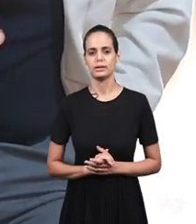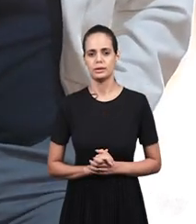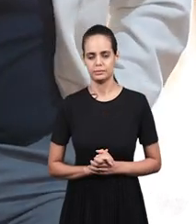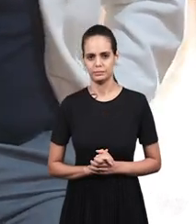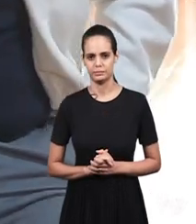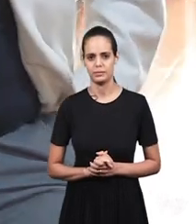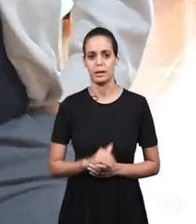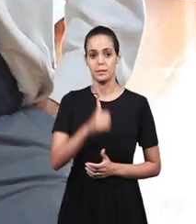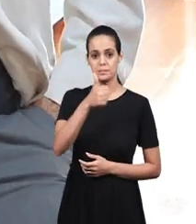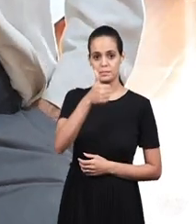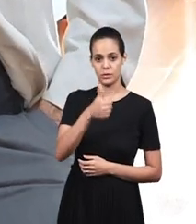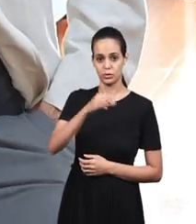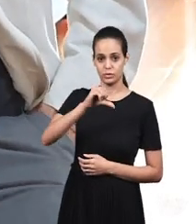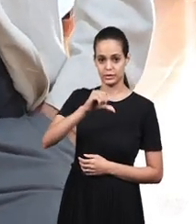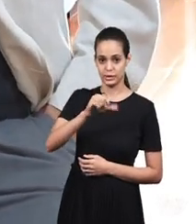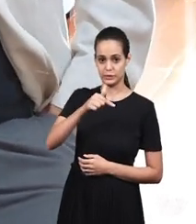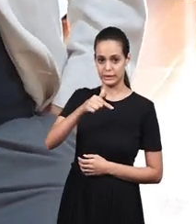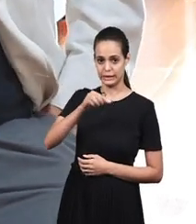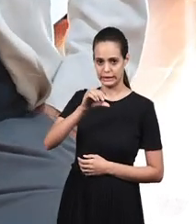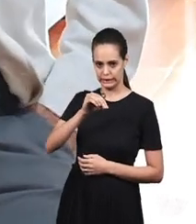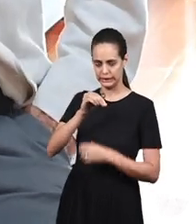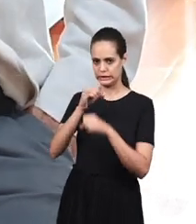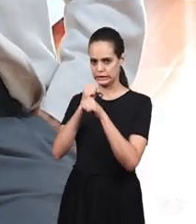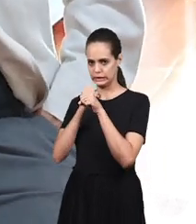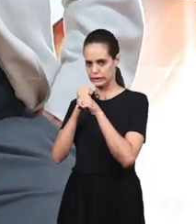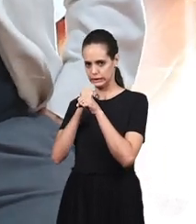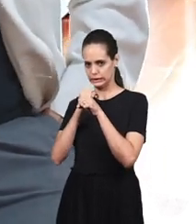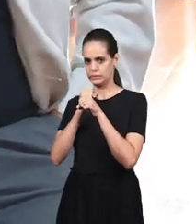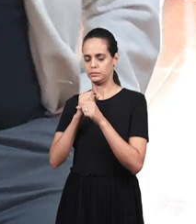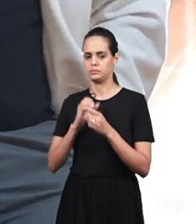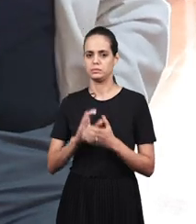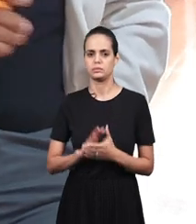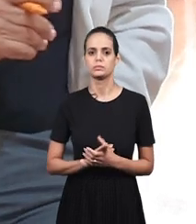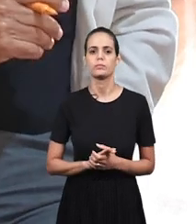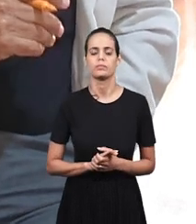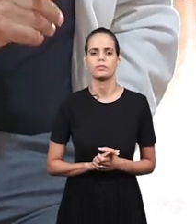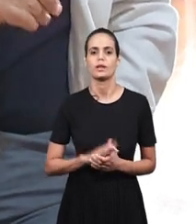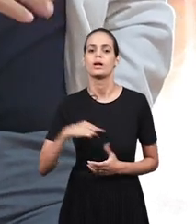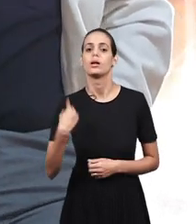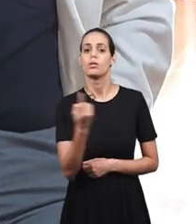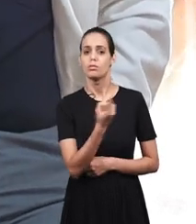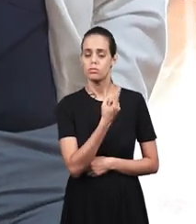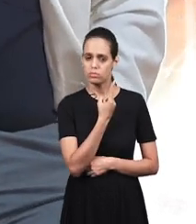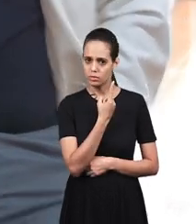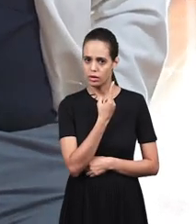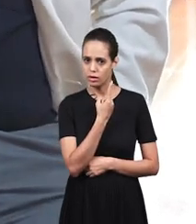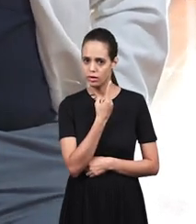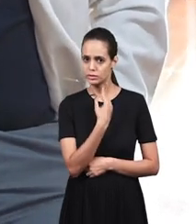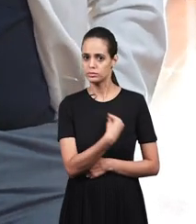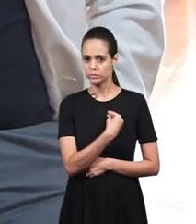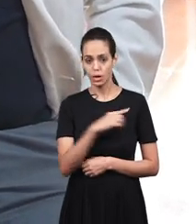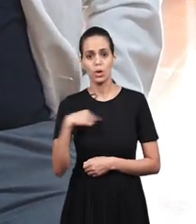même, de manière intéressante, finir ici en disant